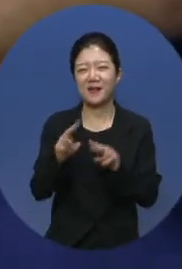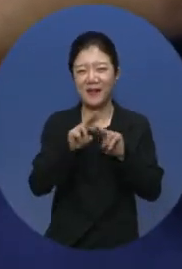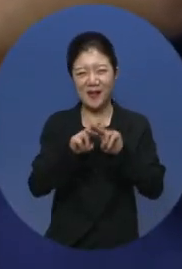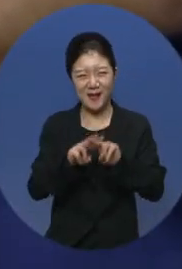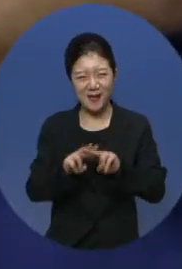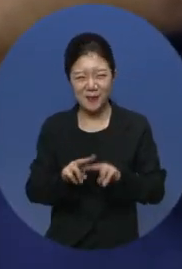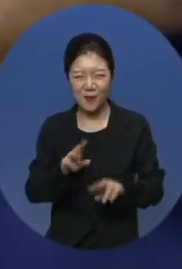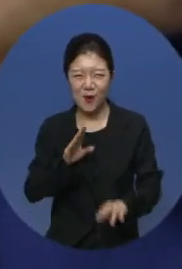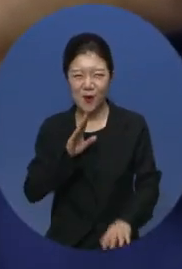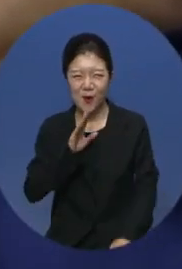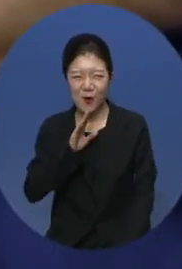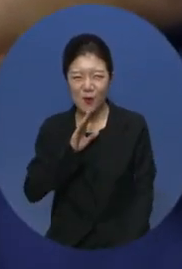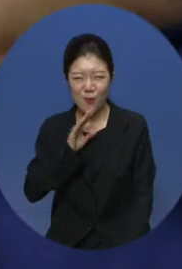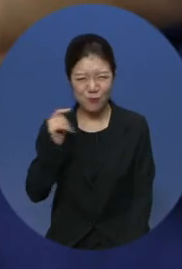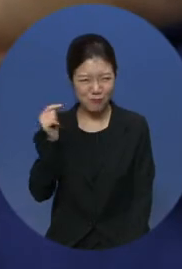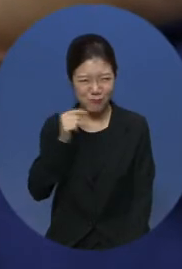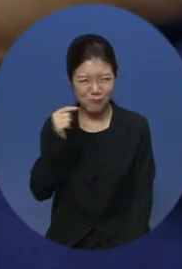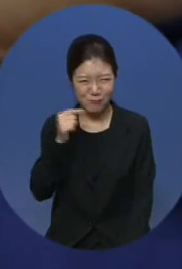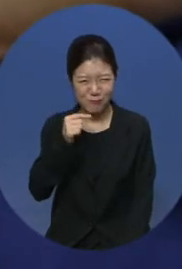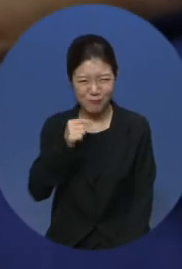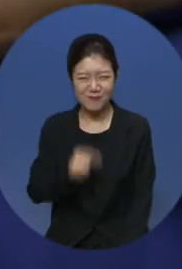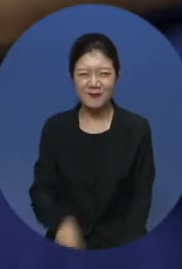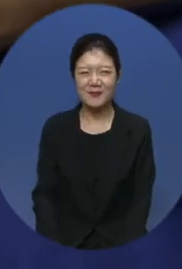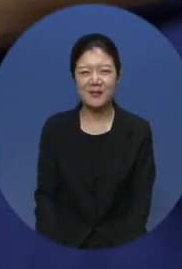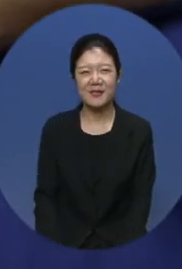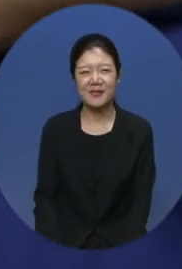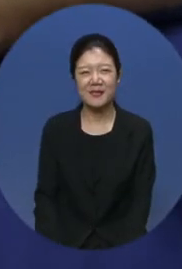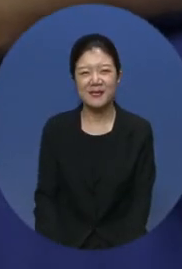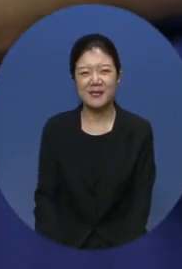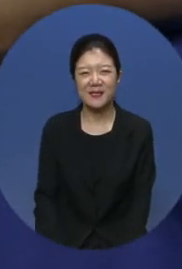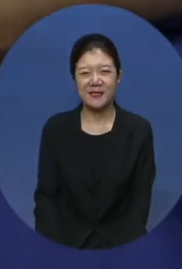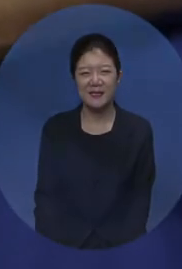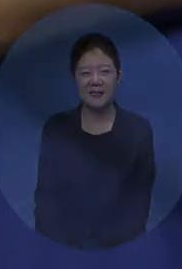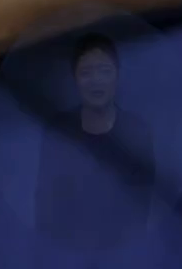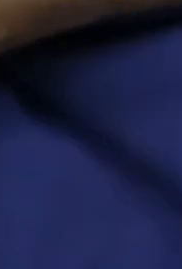세계는 냉정한 법입니다. 딴